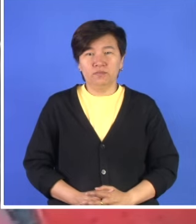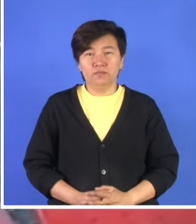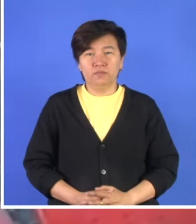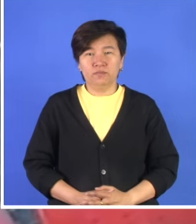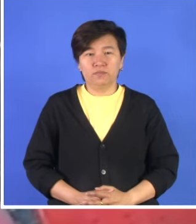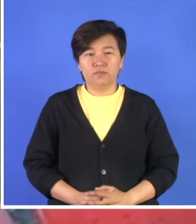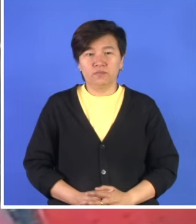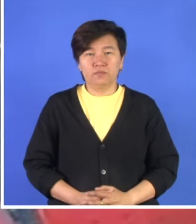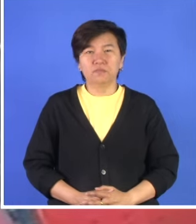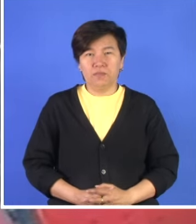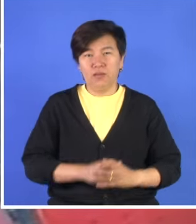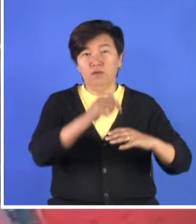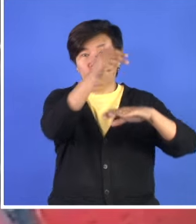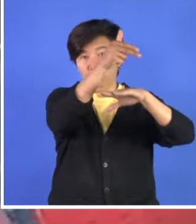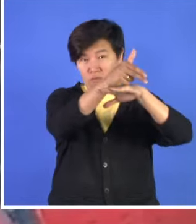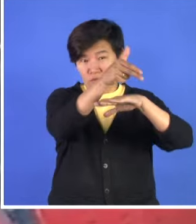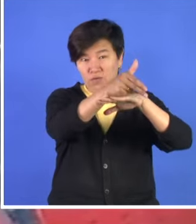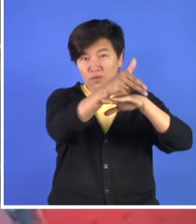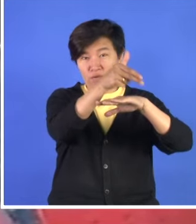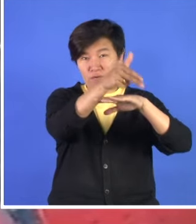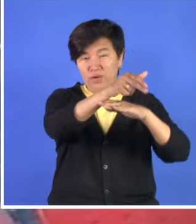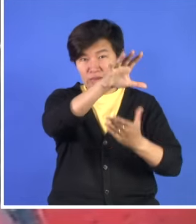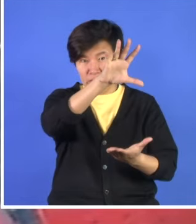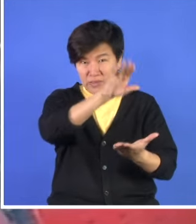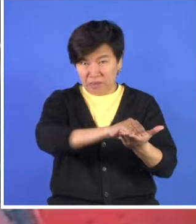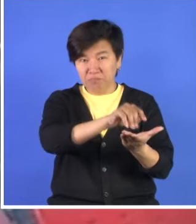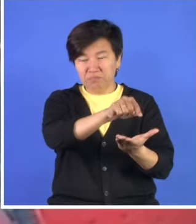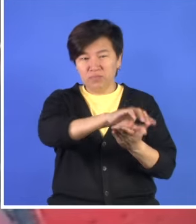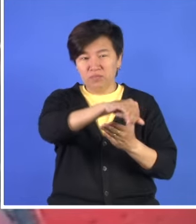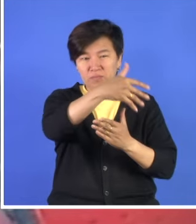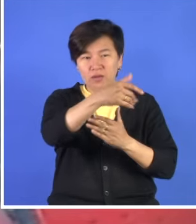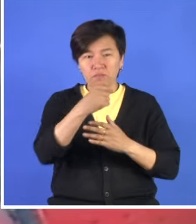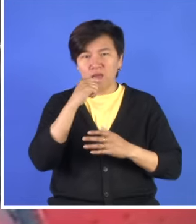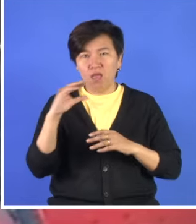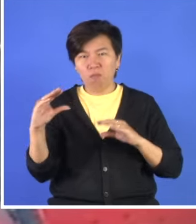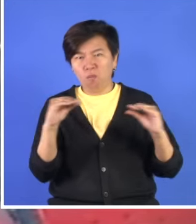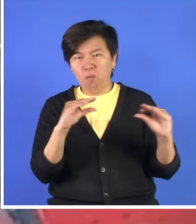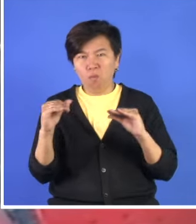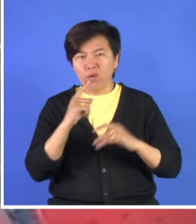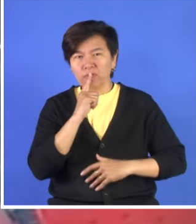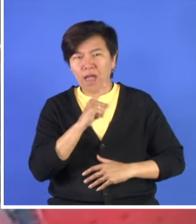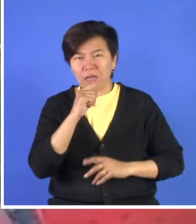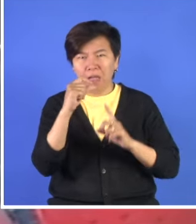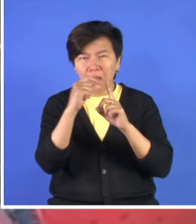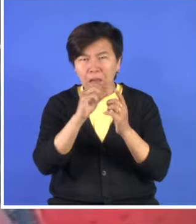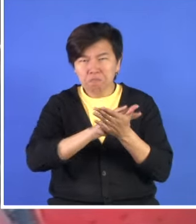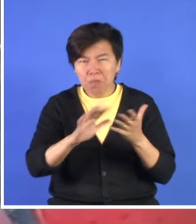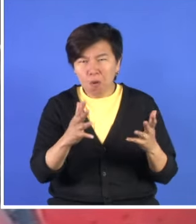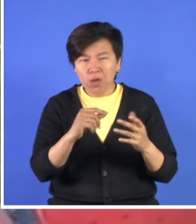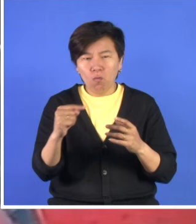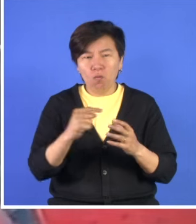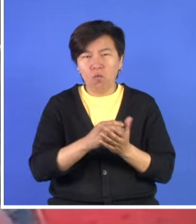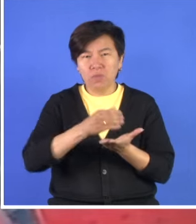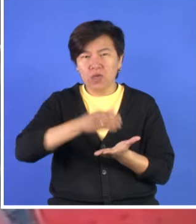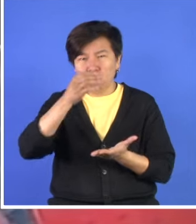นี่ค่ะกล้องวงจรปิดเนี่ยต้องตู้ตู้ตู้ไปก่อนเพราะว่าด่าคำหยาบคายใส่กันนะคะแล้วก็มีเสียงป้องแป้งป้องแป้งขวดค่ะ ด่าคำ